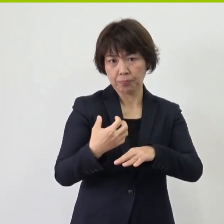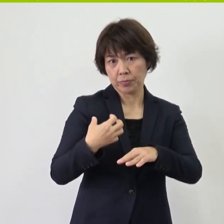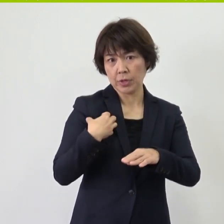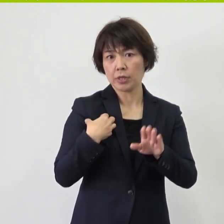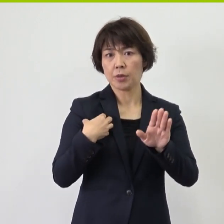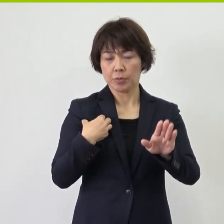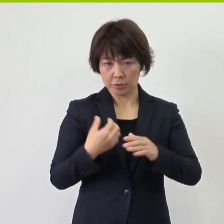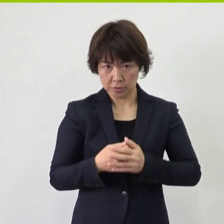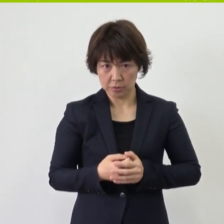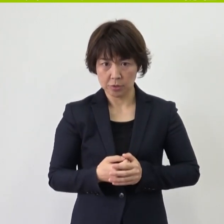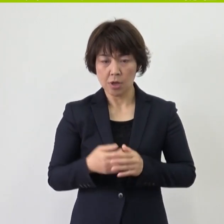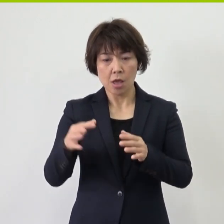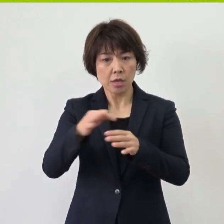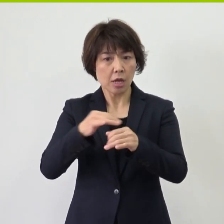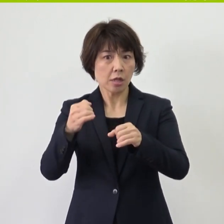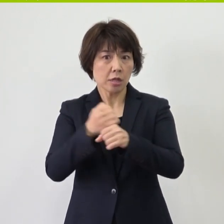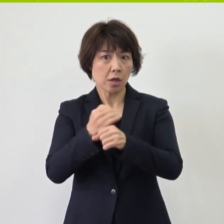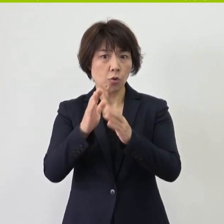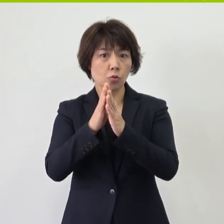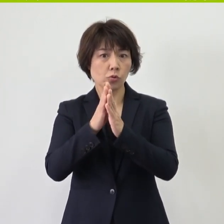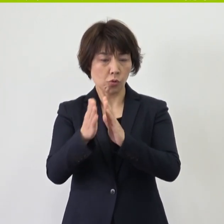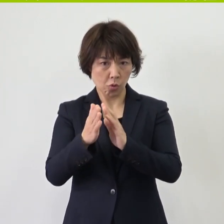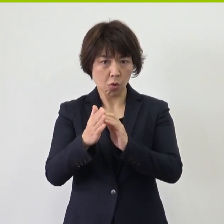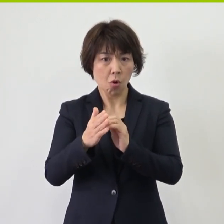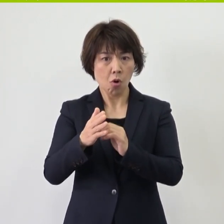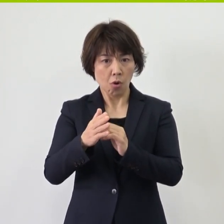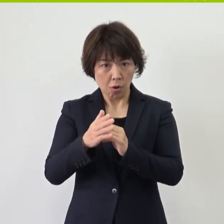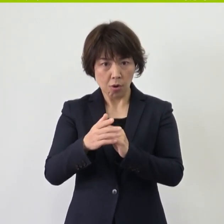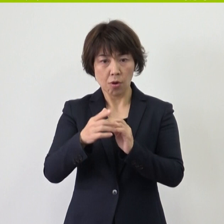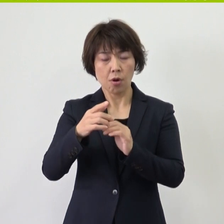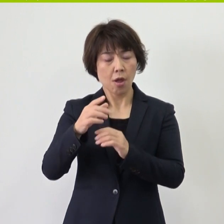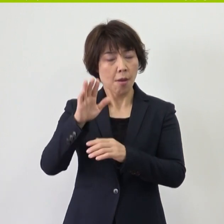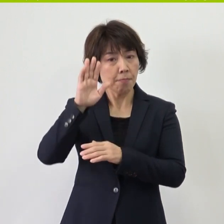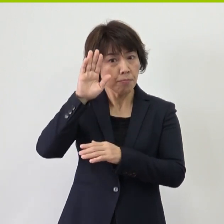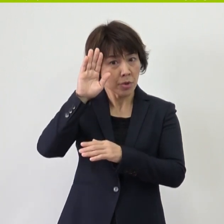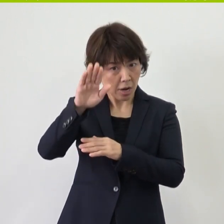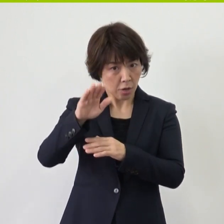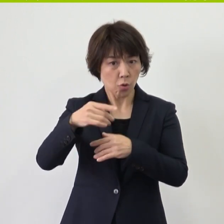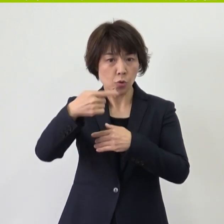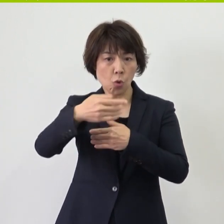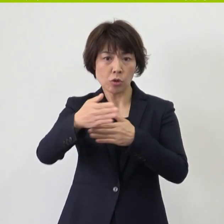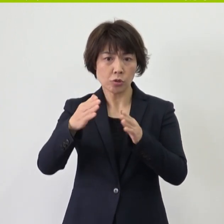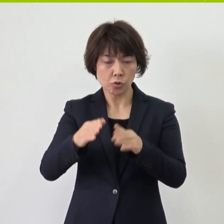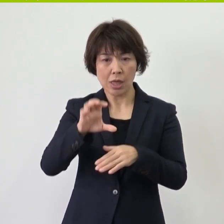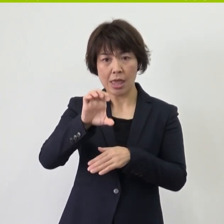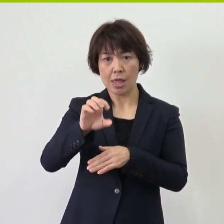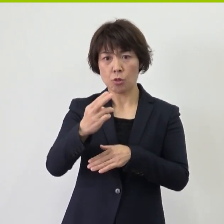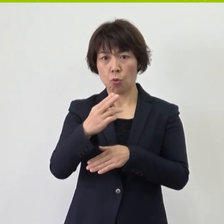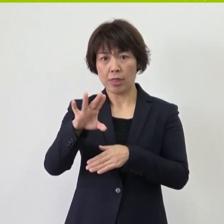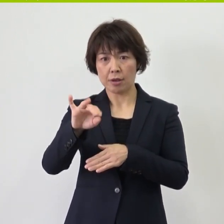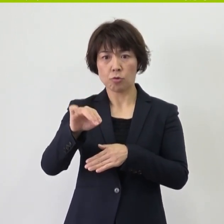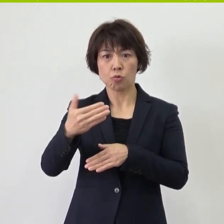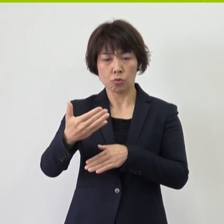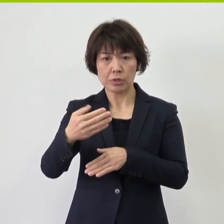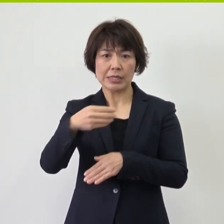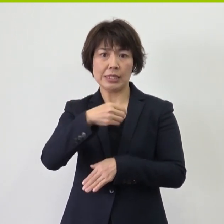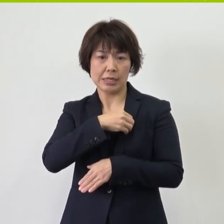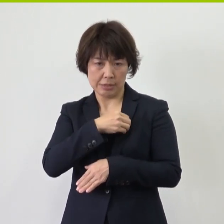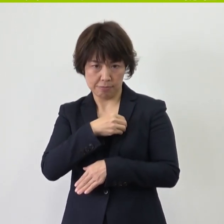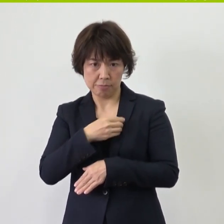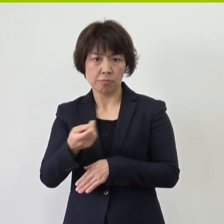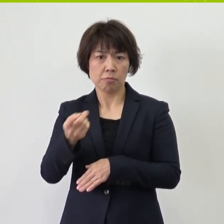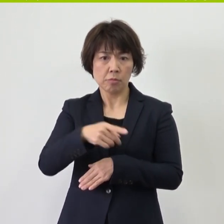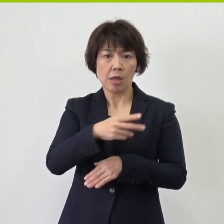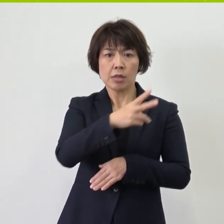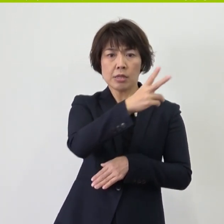ております。また経済産業省の未来の教室とエドテックの委員として、さらに